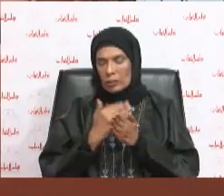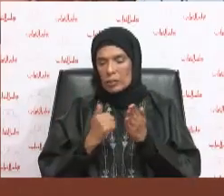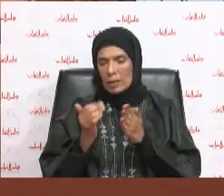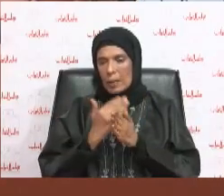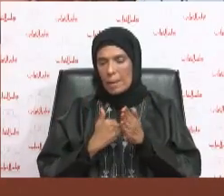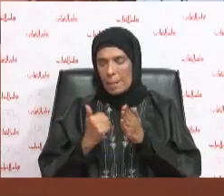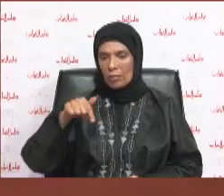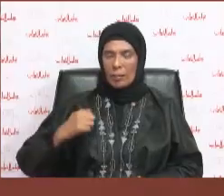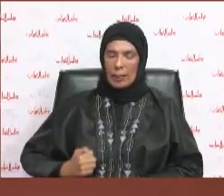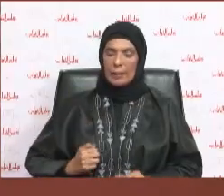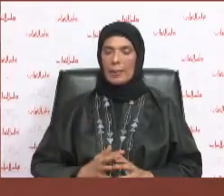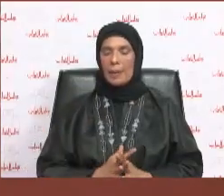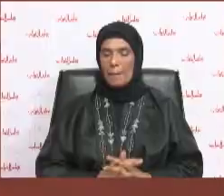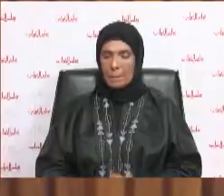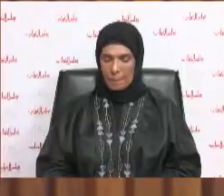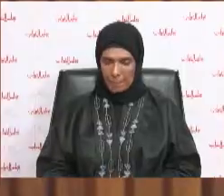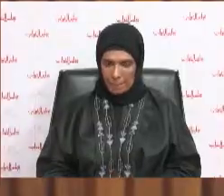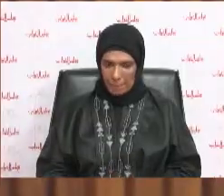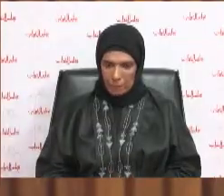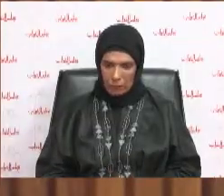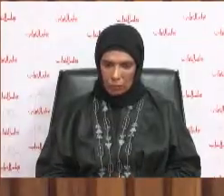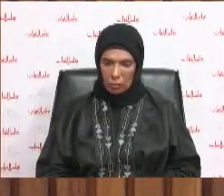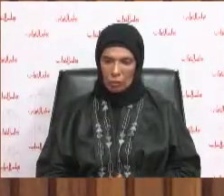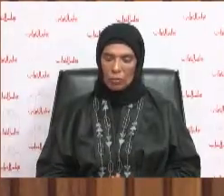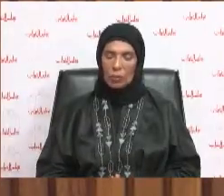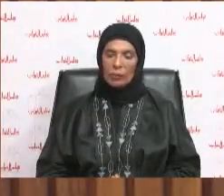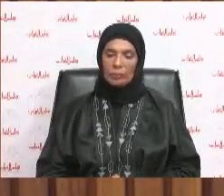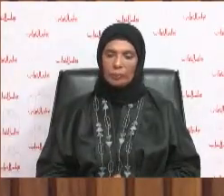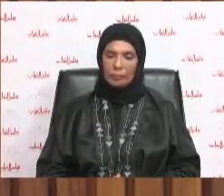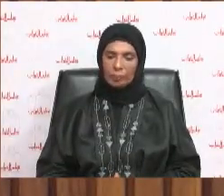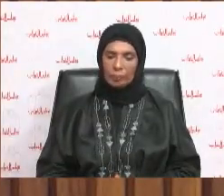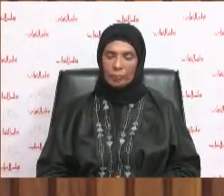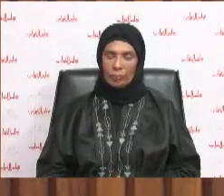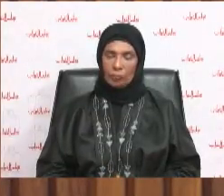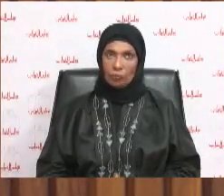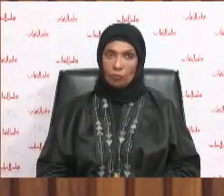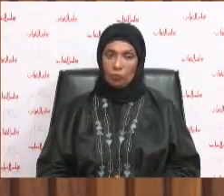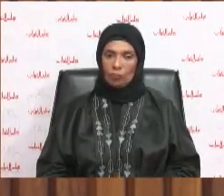في مملكة البحرين. شكرا معالي الرئيس. شكرا جزيلا. الأخ المقرر رجاء، تفضل.